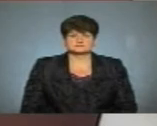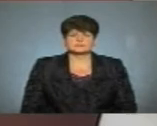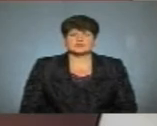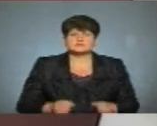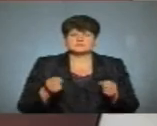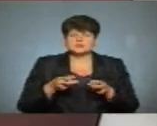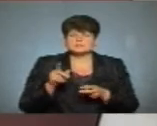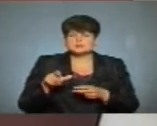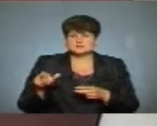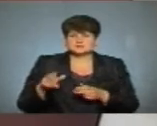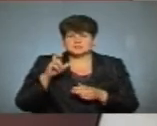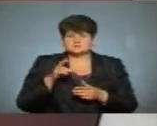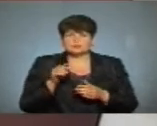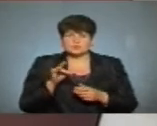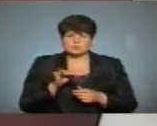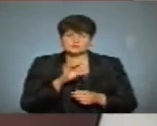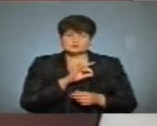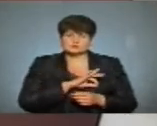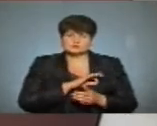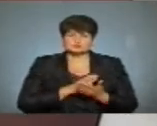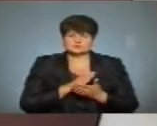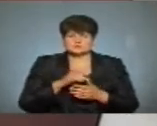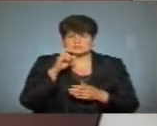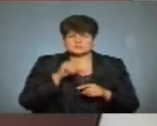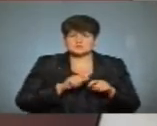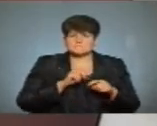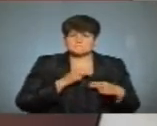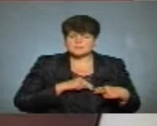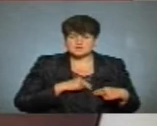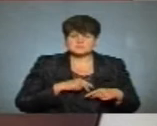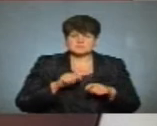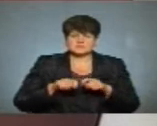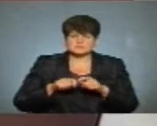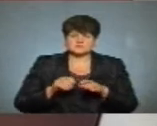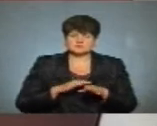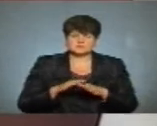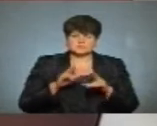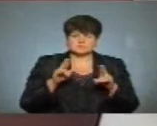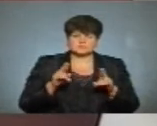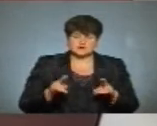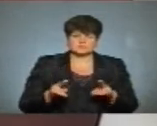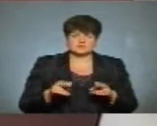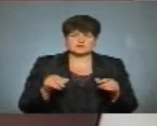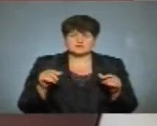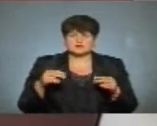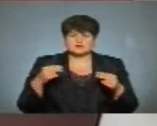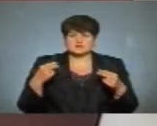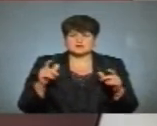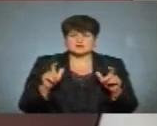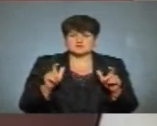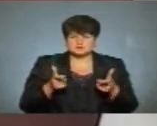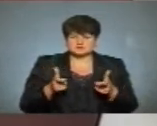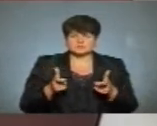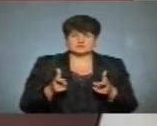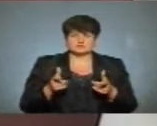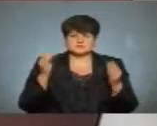Спеціалісти Держпродспоживслужби та Держпраці перевірили, чи дотримуються правил карантину в закладах громадського харчування, магазинах і салонах